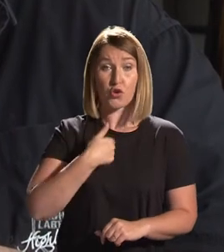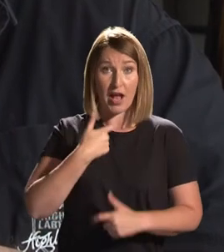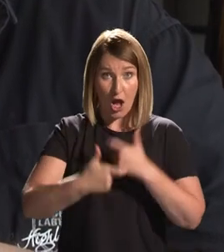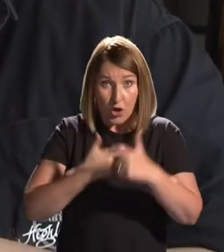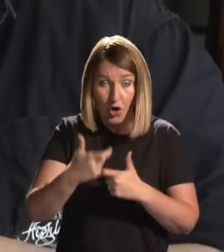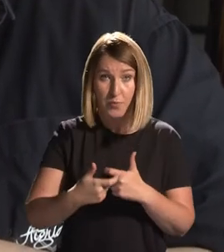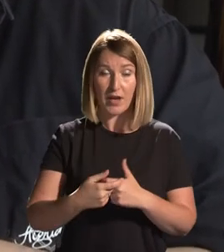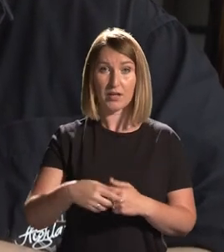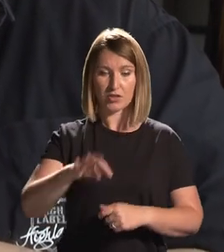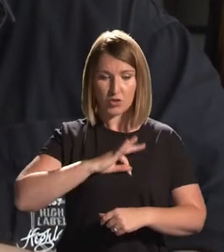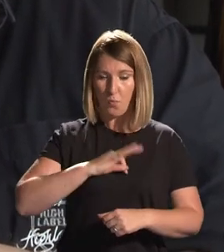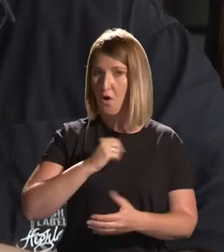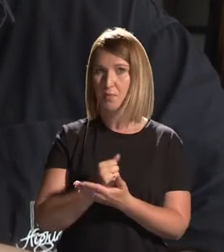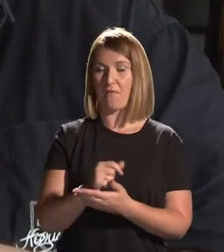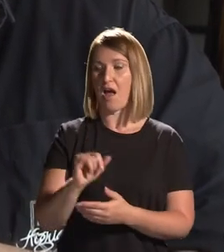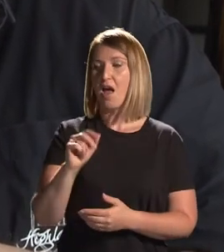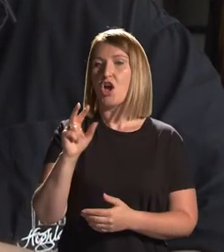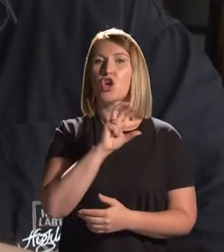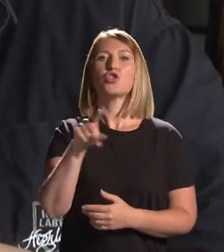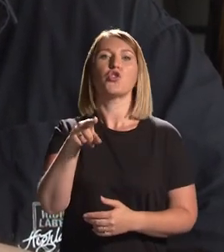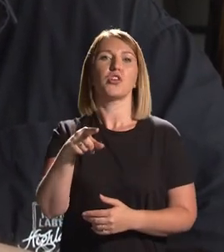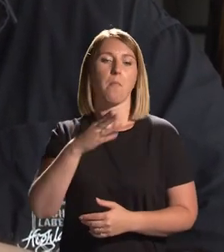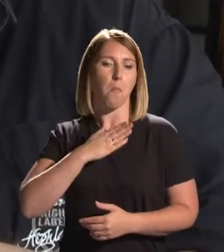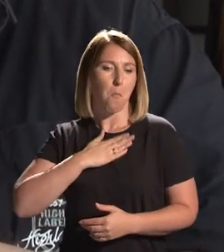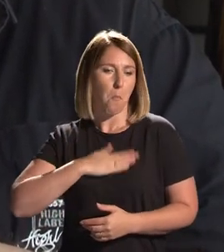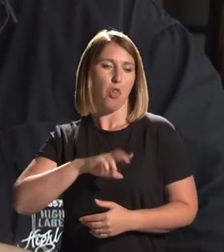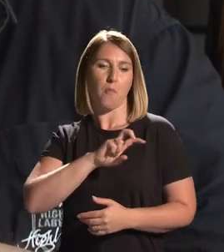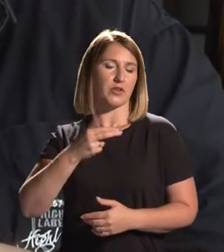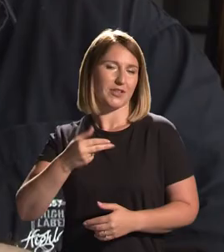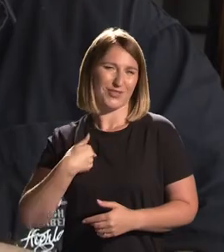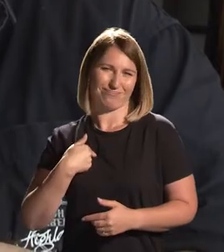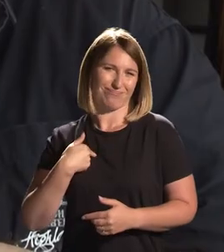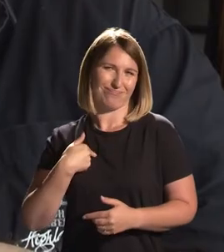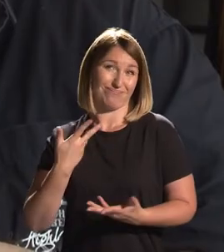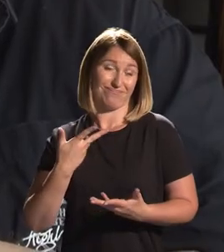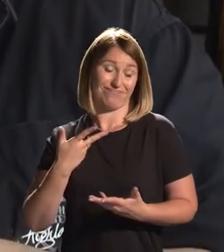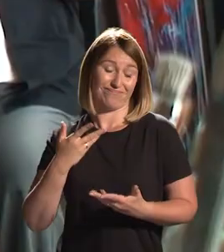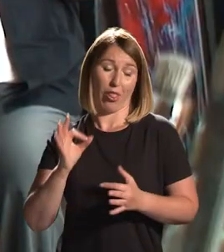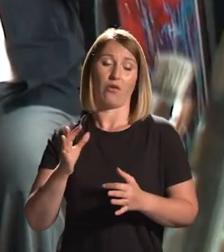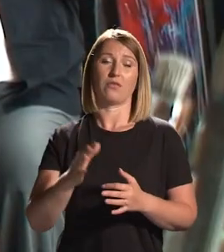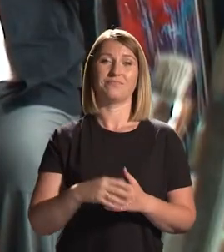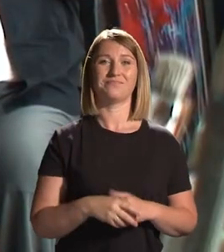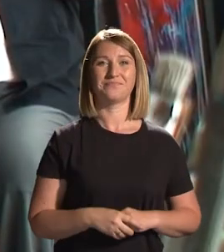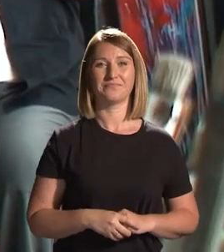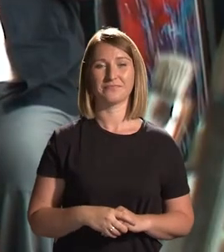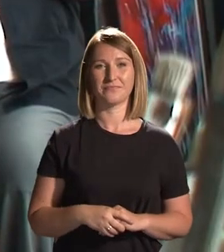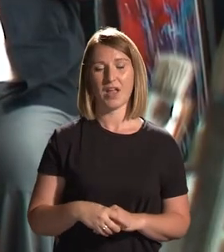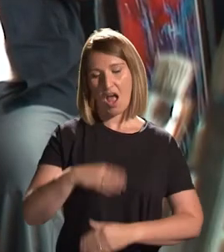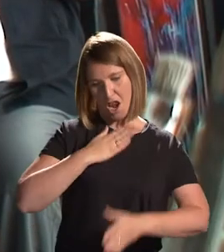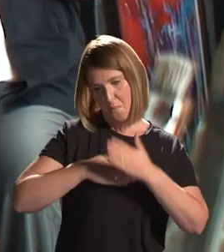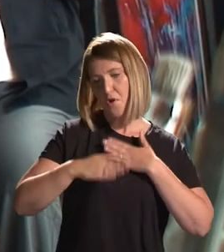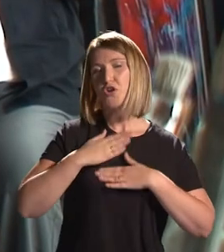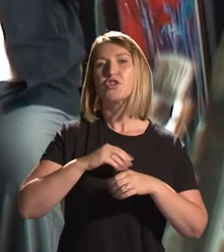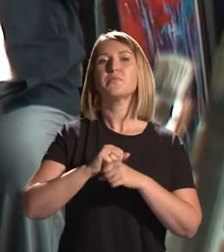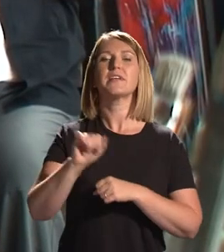końcu moja. I czy się to komuś podoba, czy nie, to mnie to naprawdę... No. A pewno, że przyjemnie ci